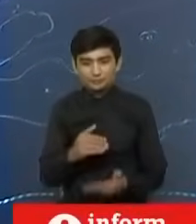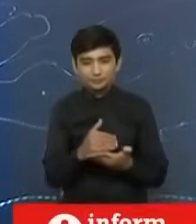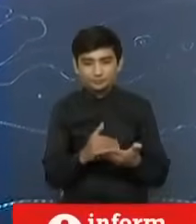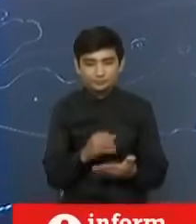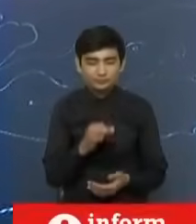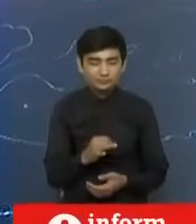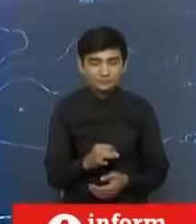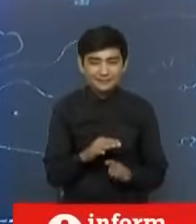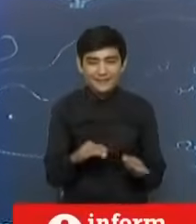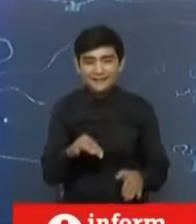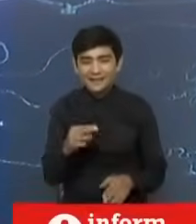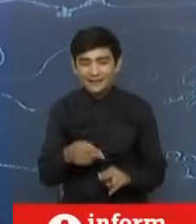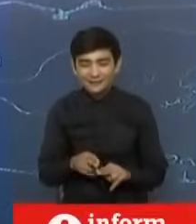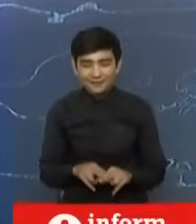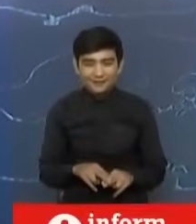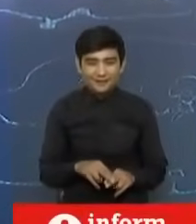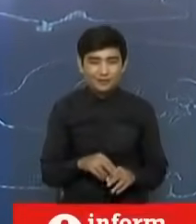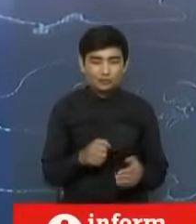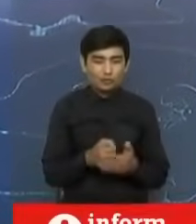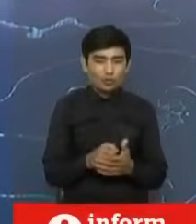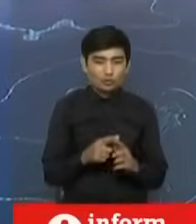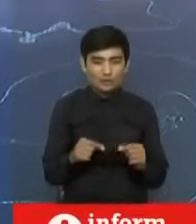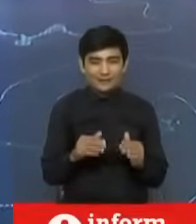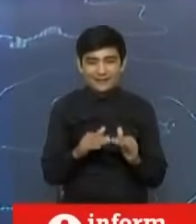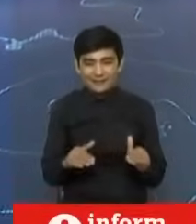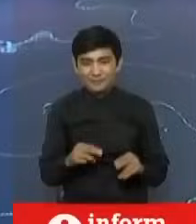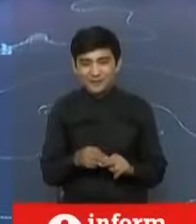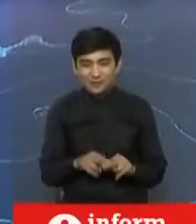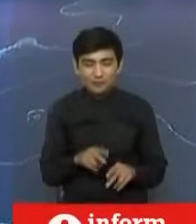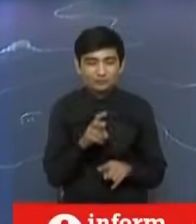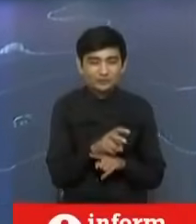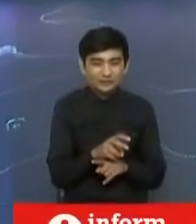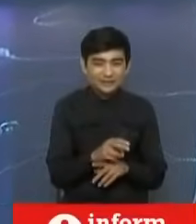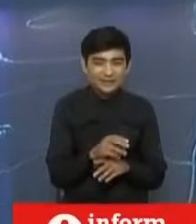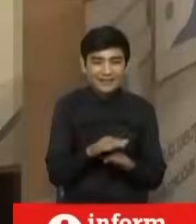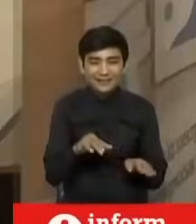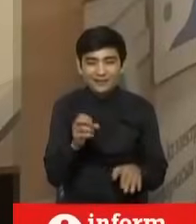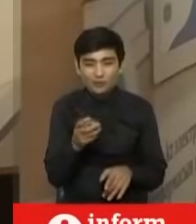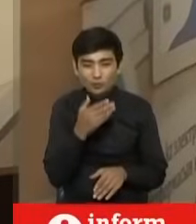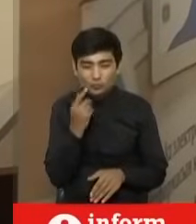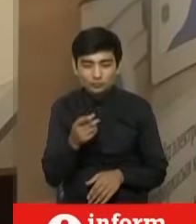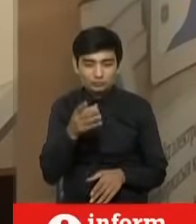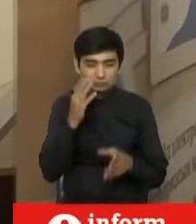«Виртуальный детский сад». Она поможет получить дошкольное образование детям, которые не ходят в ясли.